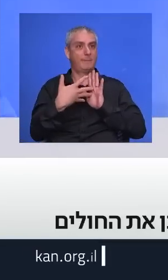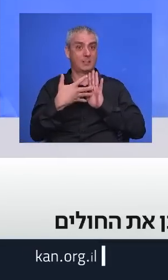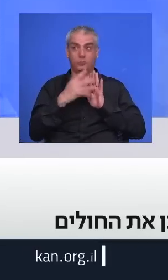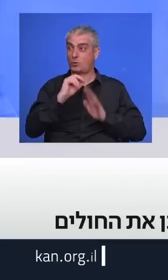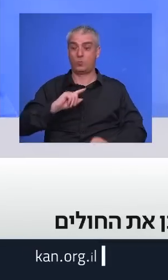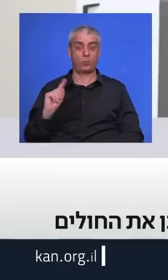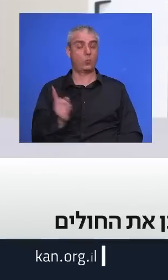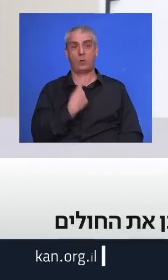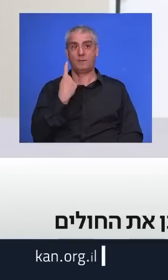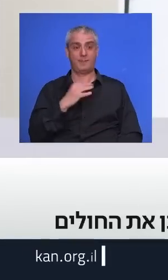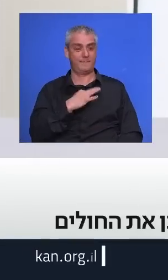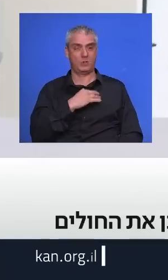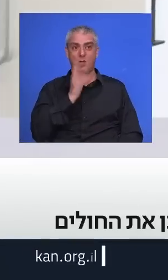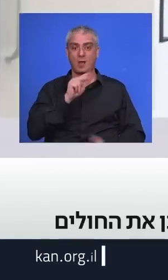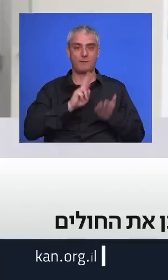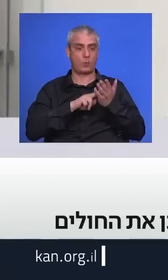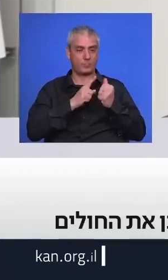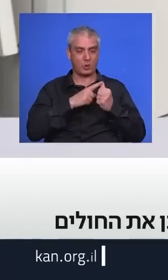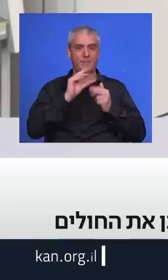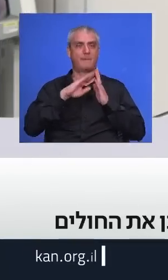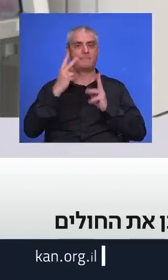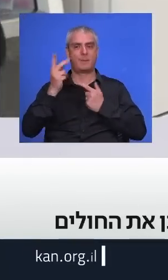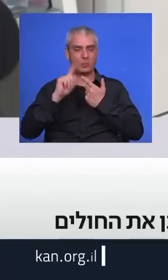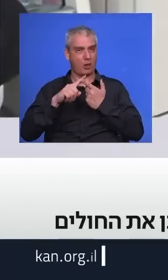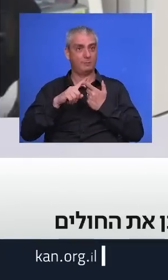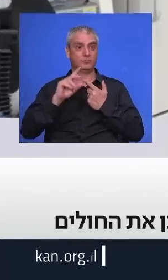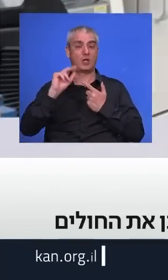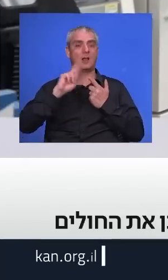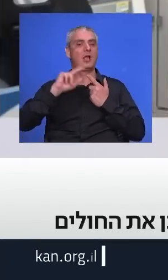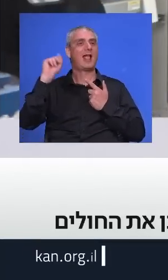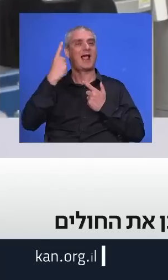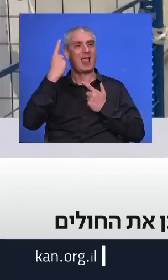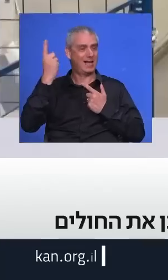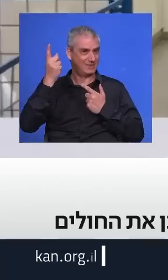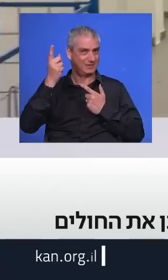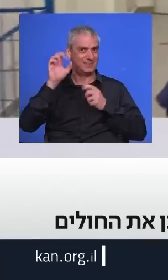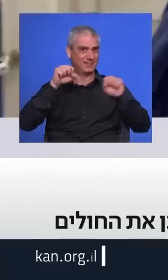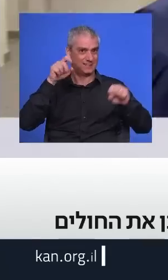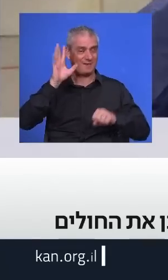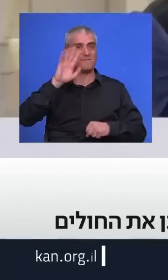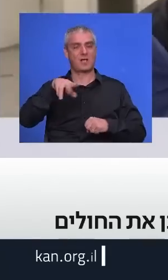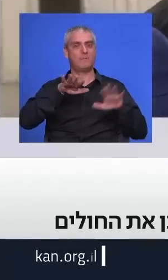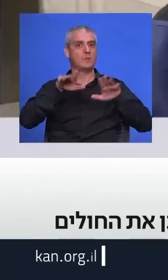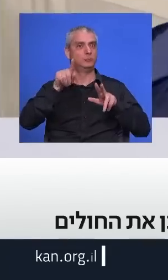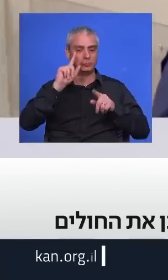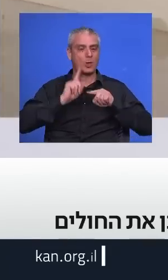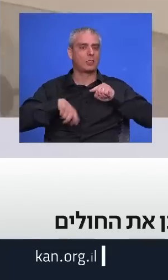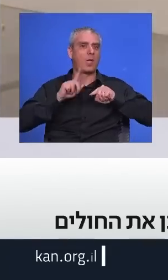כולנו, בכל מערכת הבריאות, זה גם בקופות החולים, גם בבתי החולים של הכללית, גם בבתי החולים הממשלתיים, יש